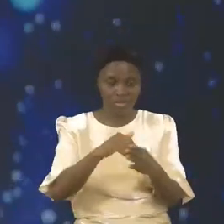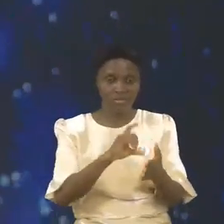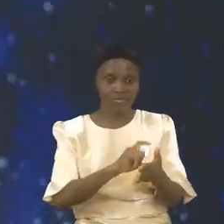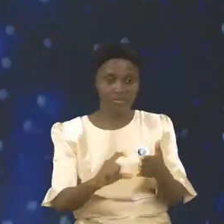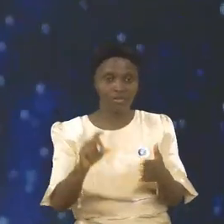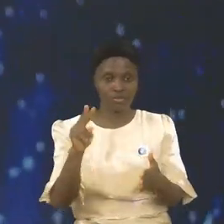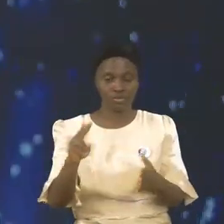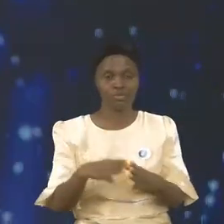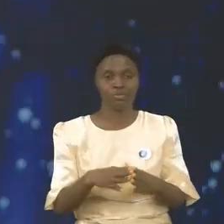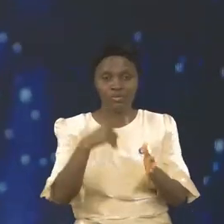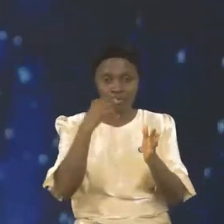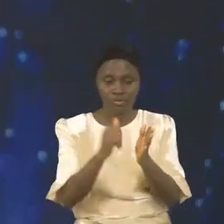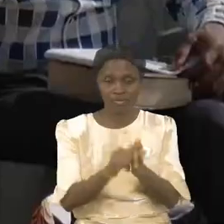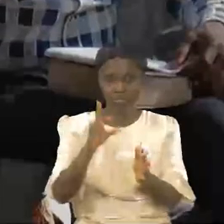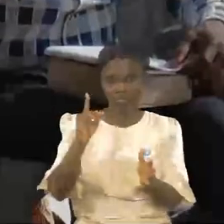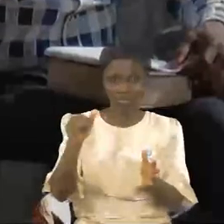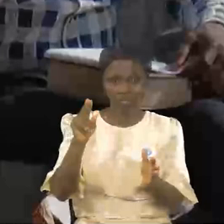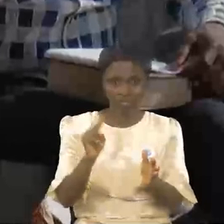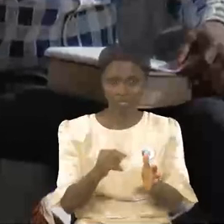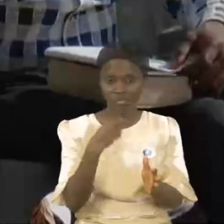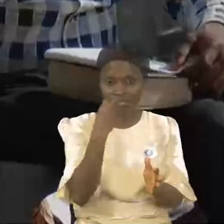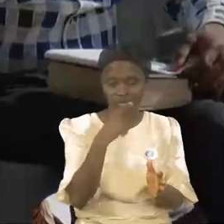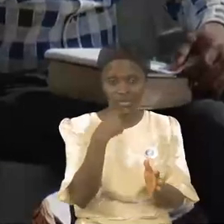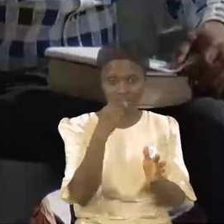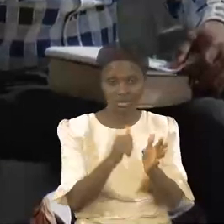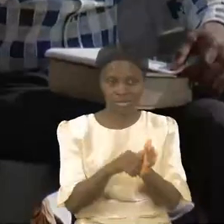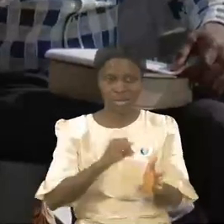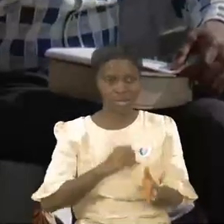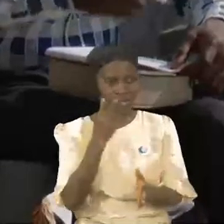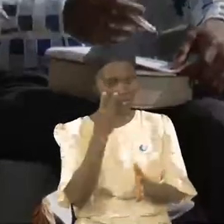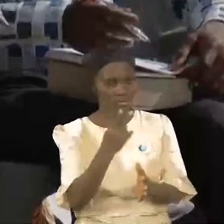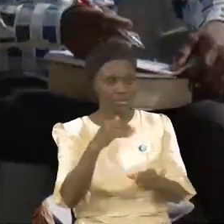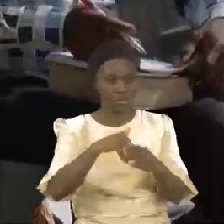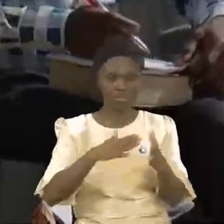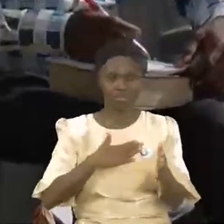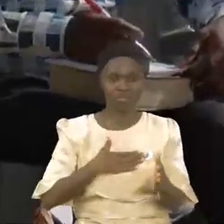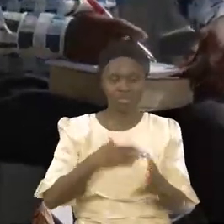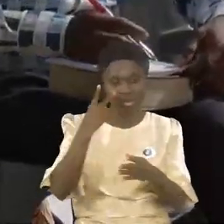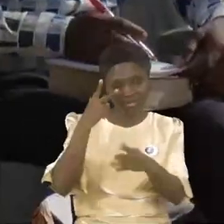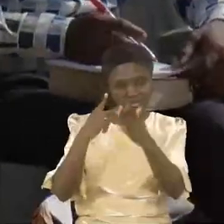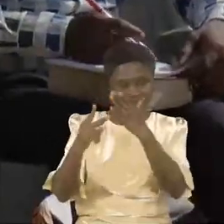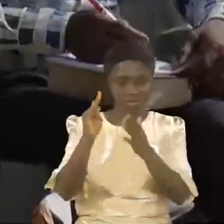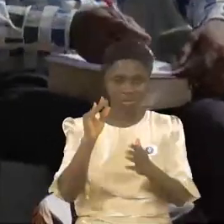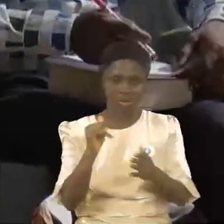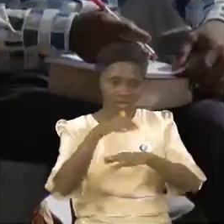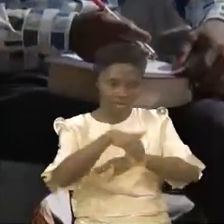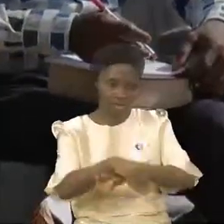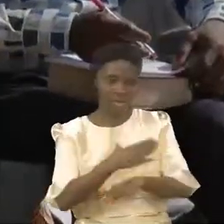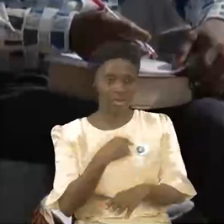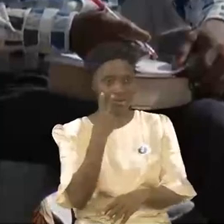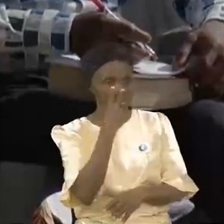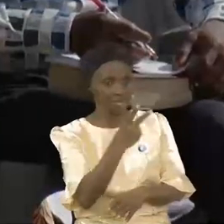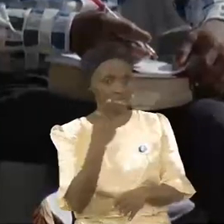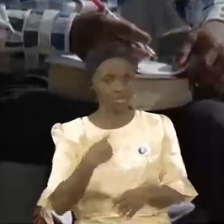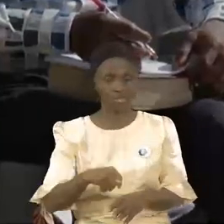vous allez voir le verset du Daniel essette 2 qui dit Daniel commence et dit je